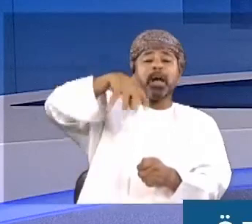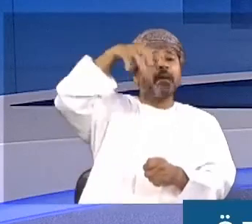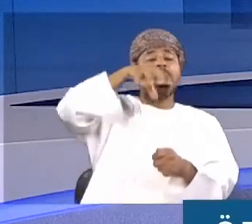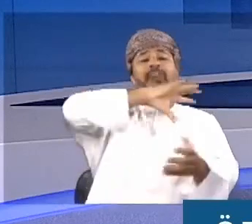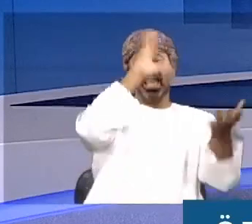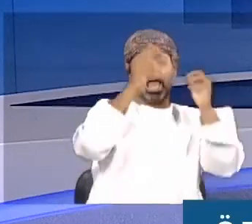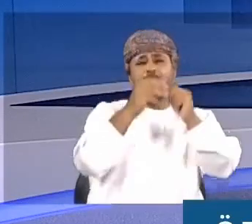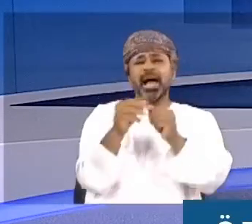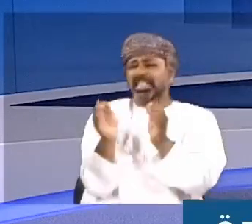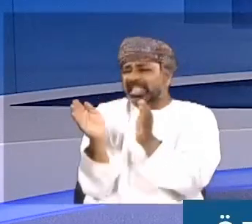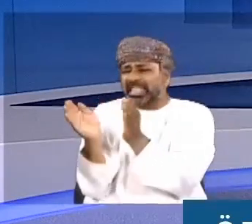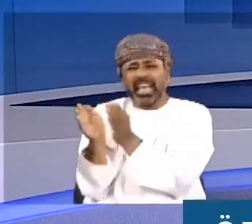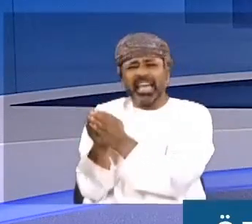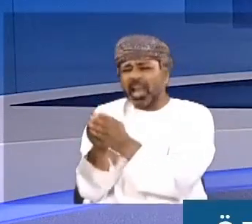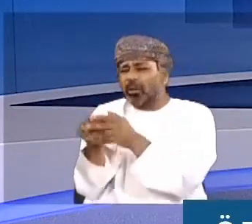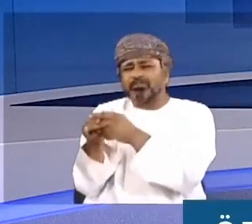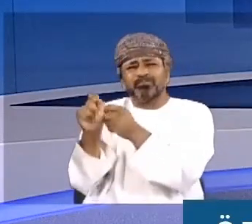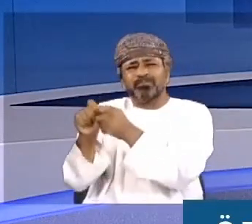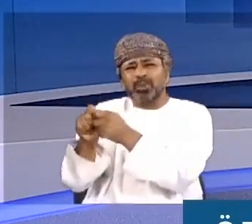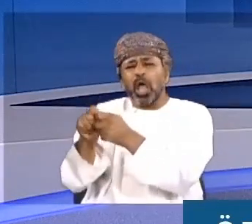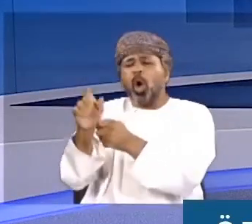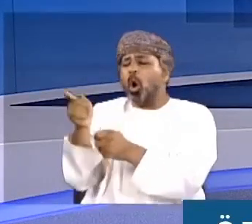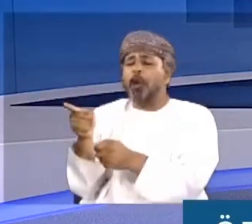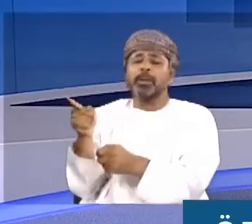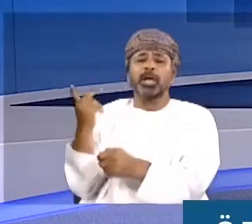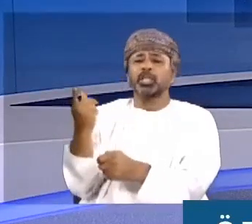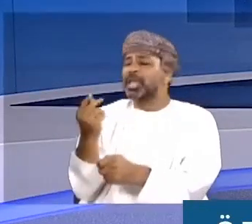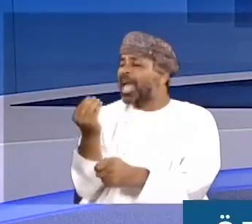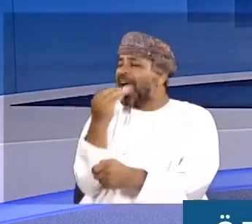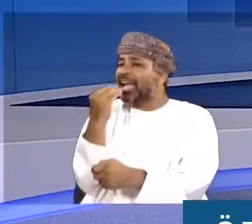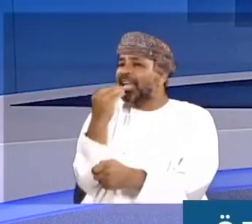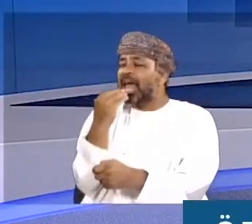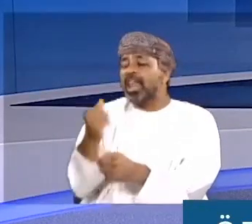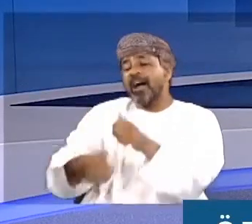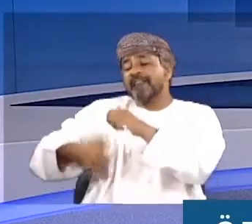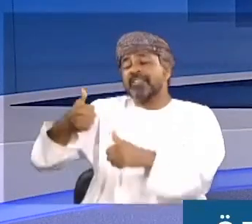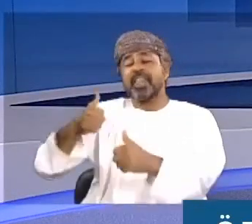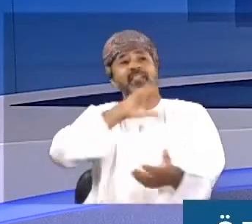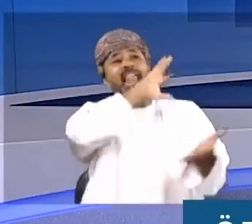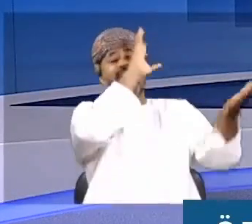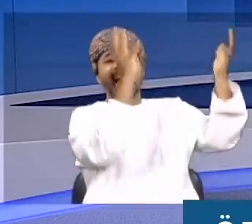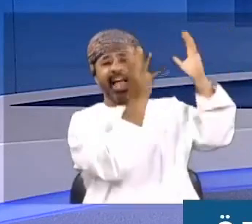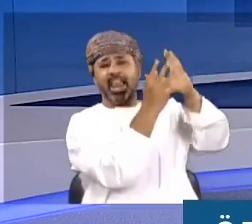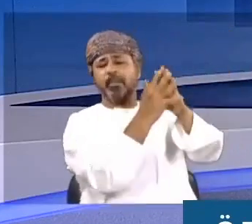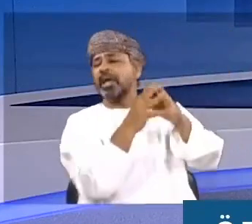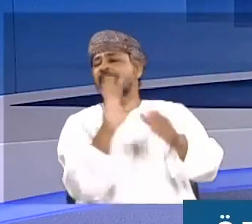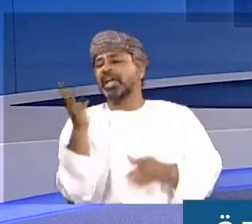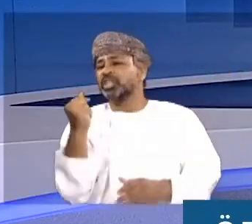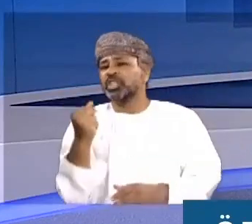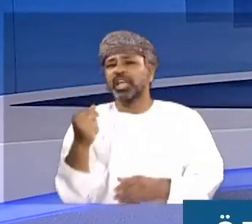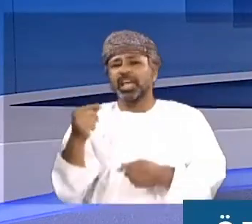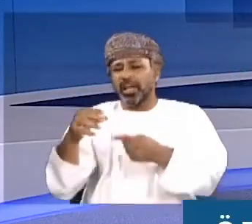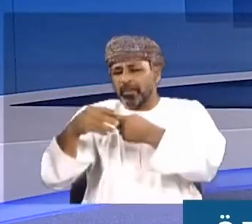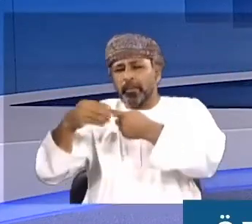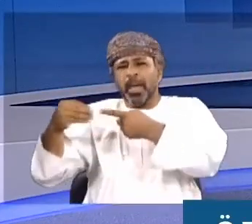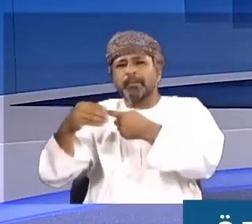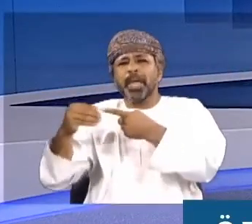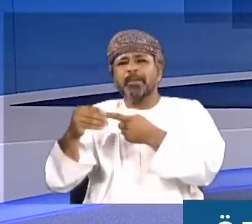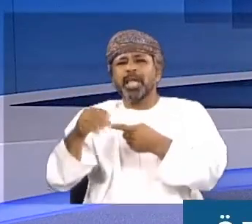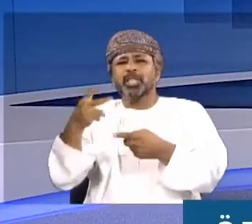المجسمات الصغيرة مصنوعة من واحدة من أكثر الأكلات المفضلة في دول العالم، ألا وهي أعواد